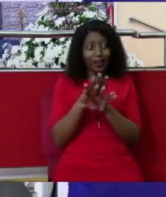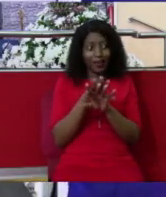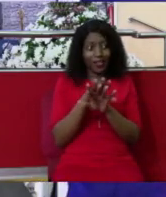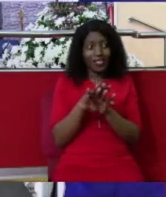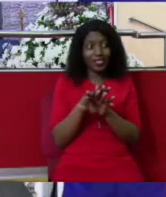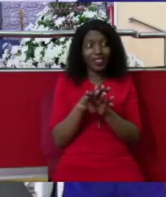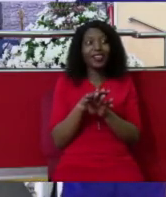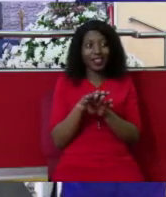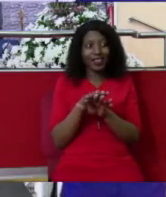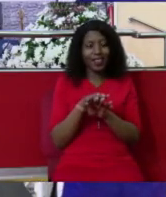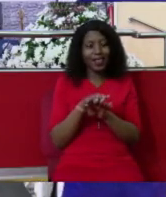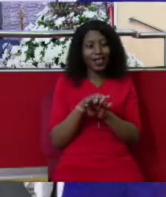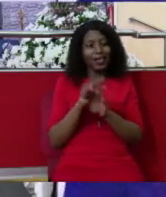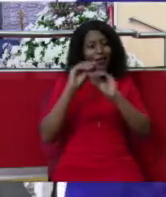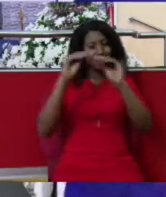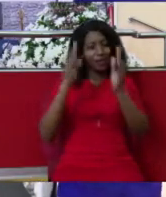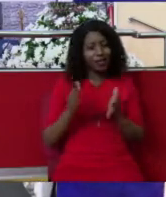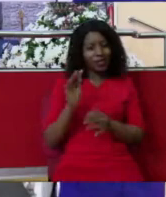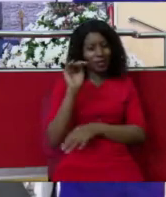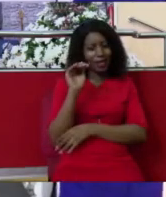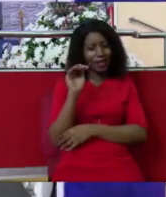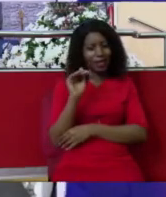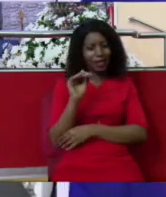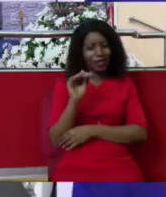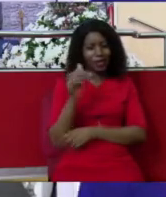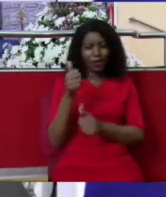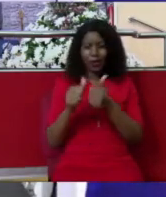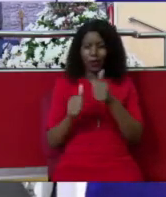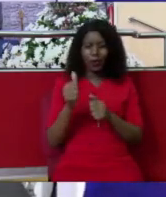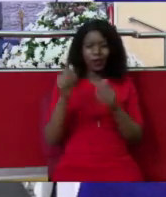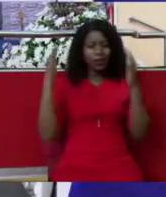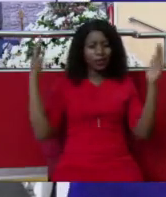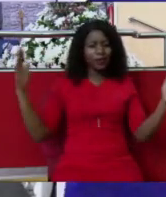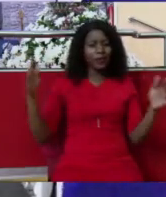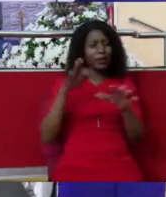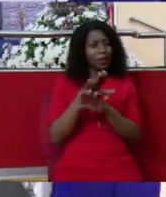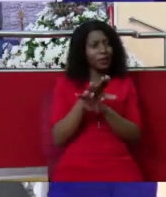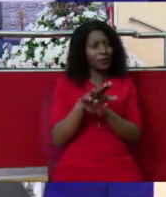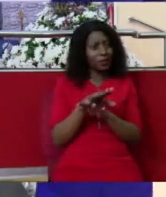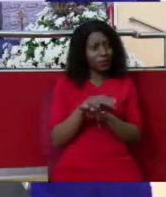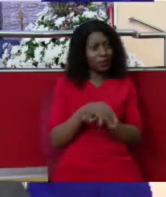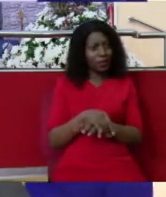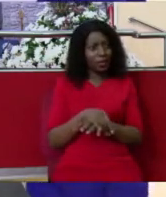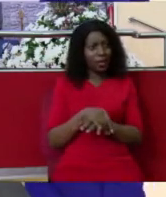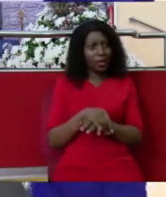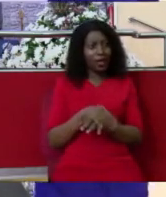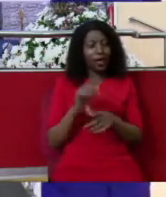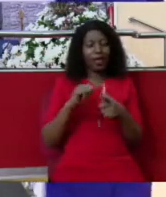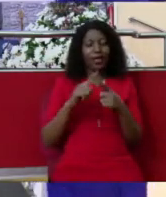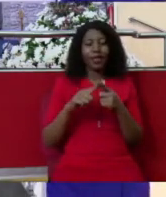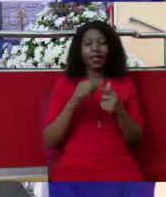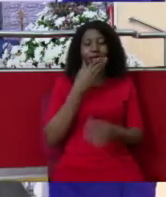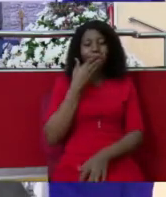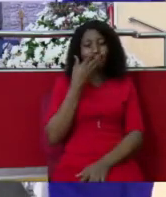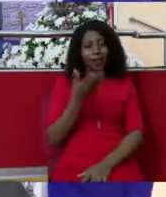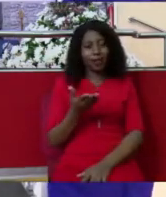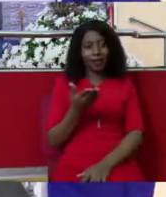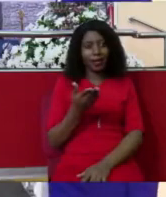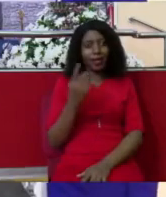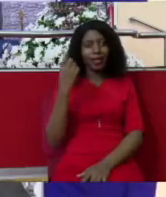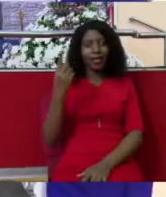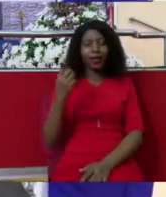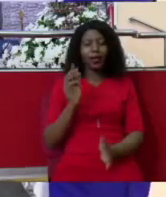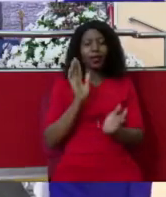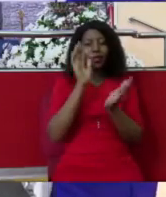which big fish? Yule samaki mkubwa ni mgani yule? And the boy said, the one that swallowed Jonah. Na akasema yule samaki